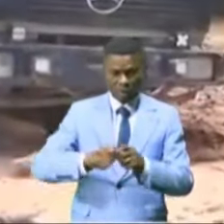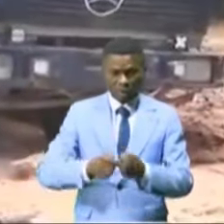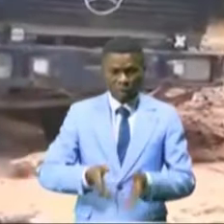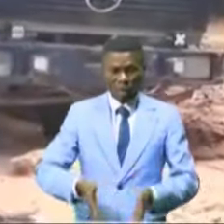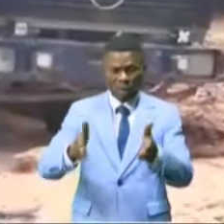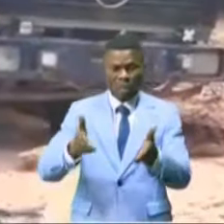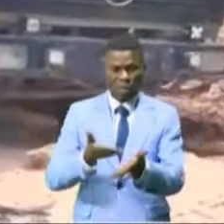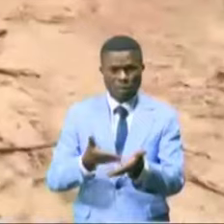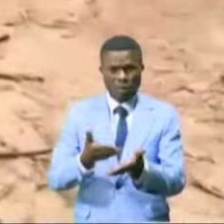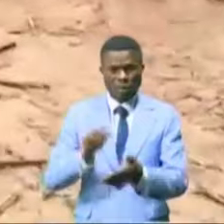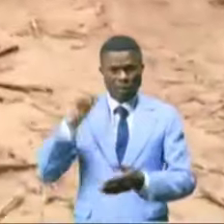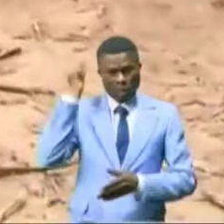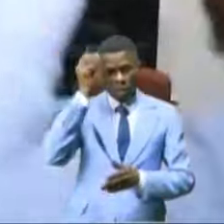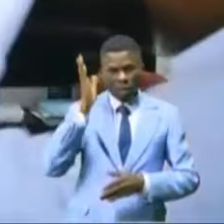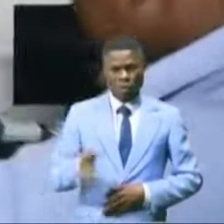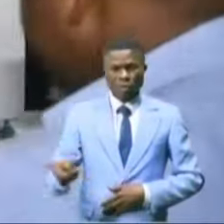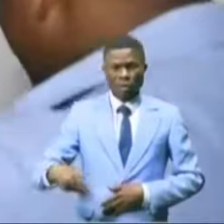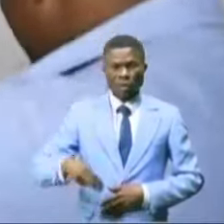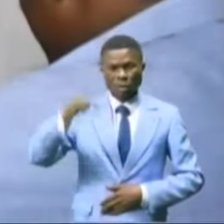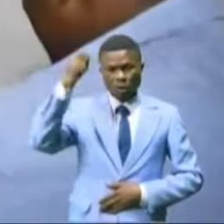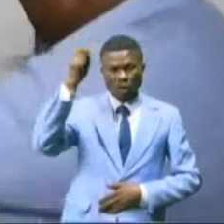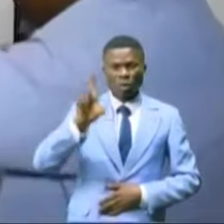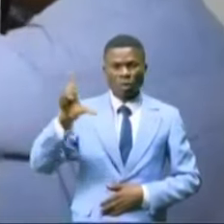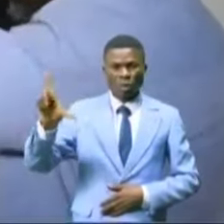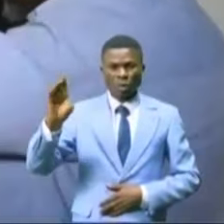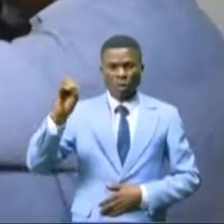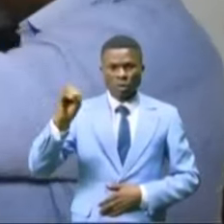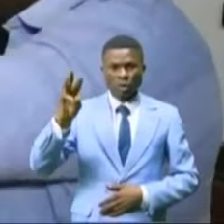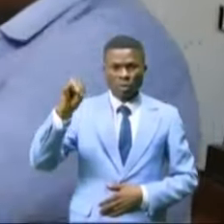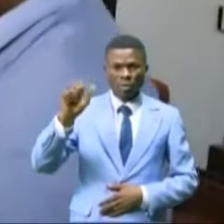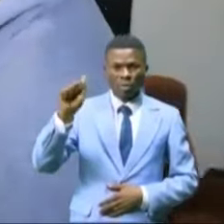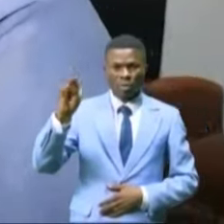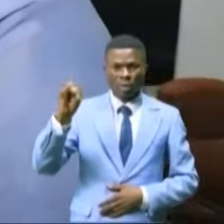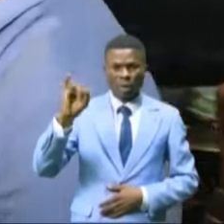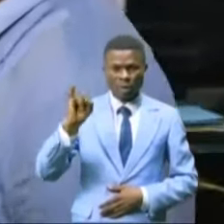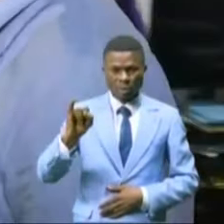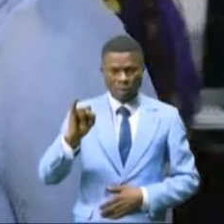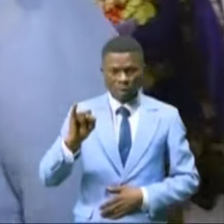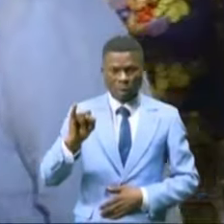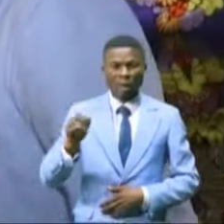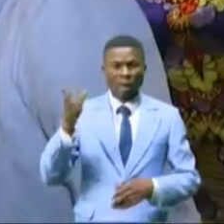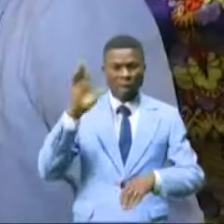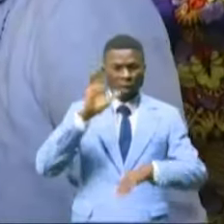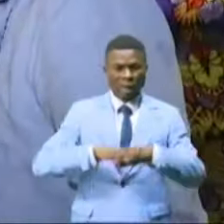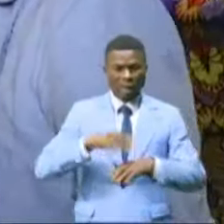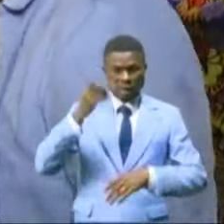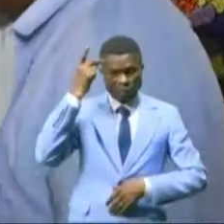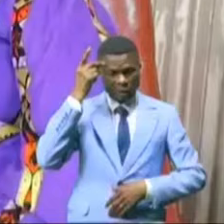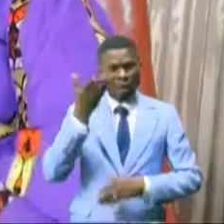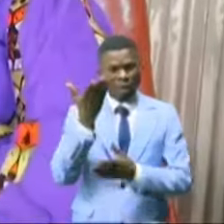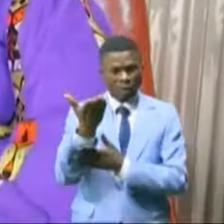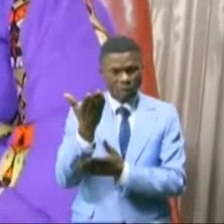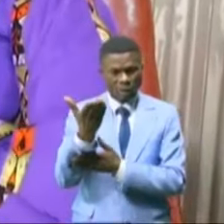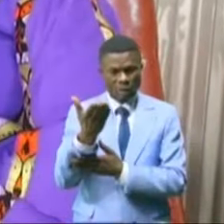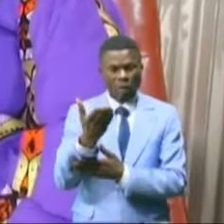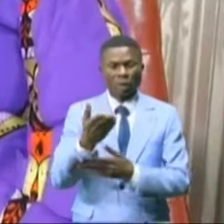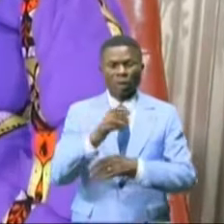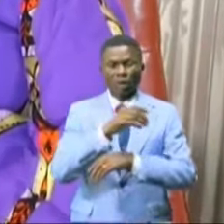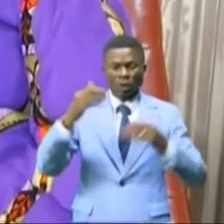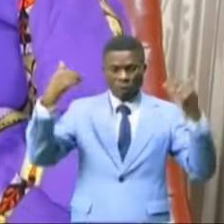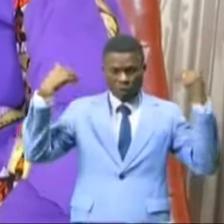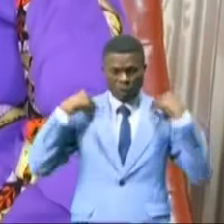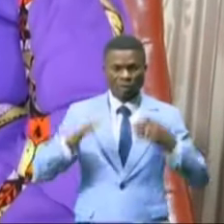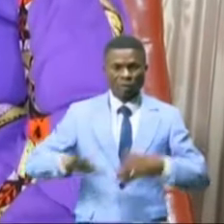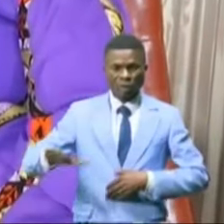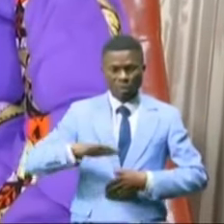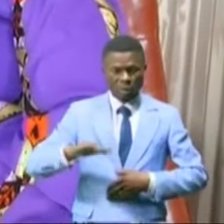points chauds, la gouverneure de la province du Olomami, Dr Isabelle Kalinga Mushimbi, est à Kinshasa pour des plaidoyers auprès des instances du pays